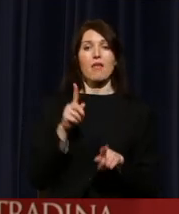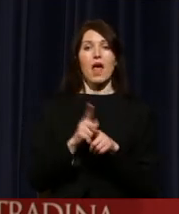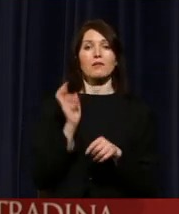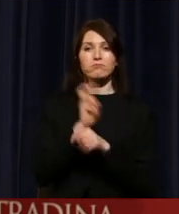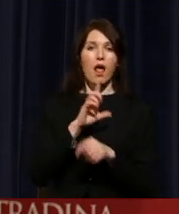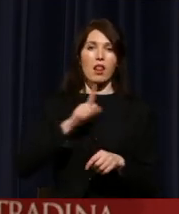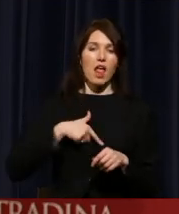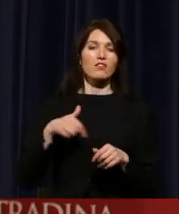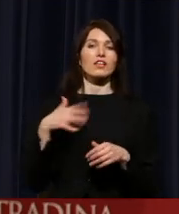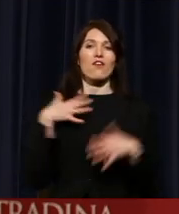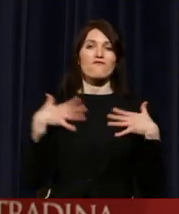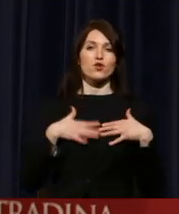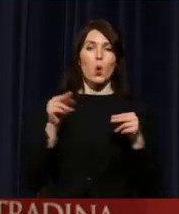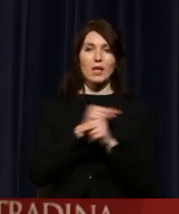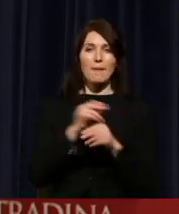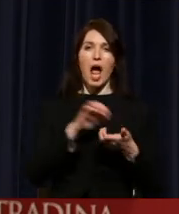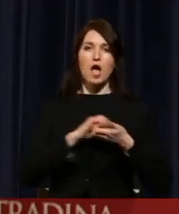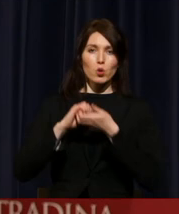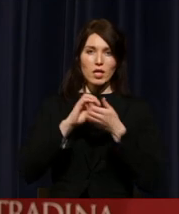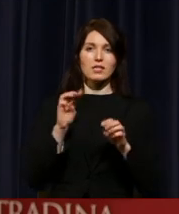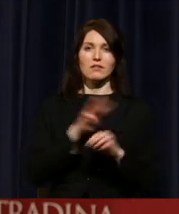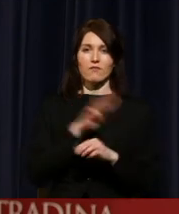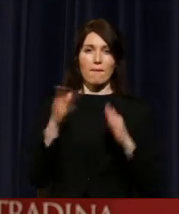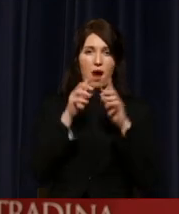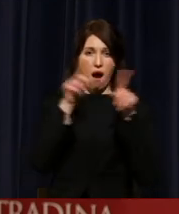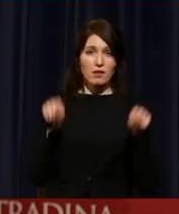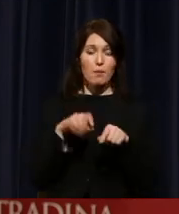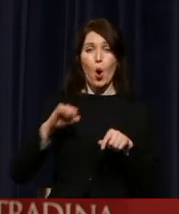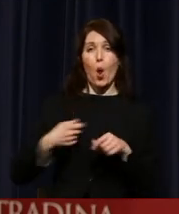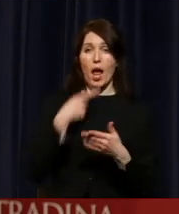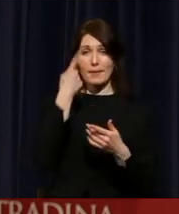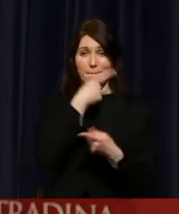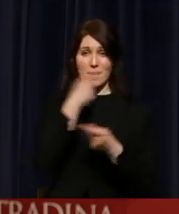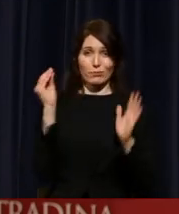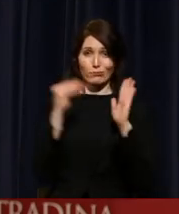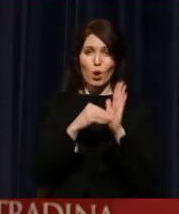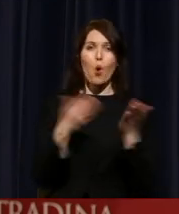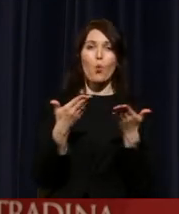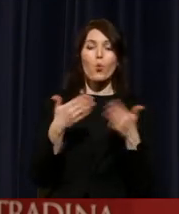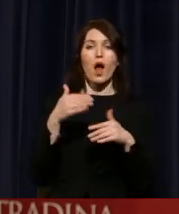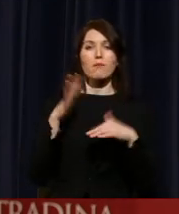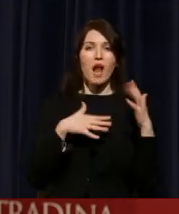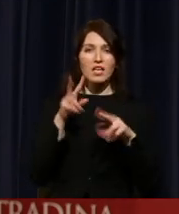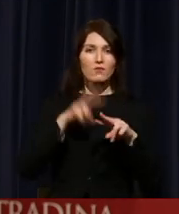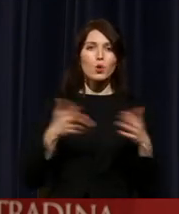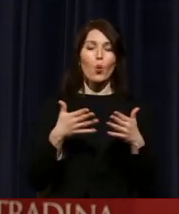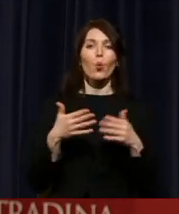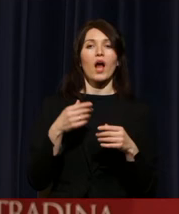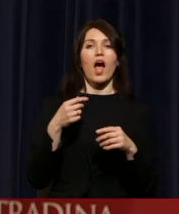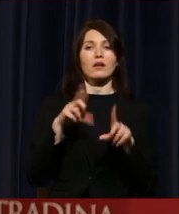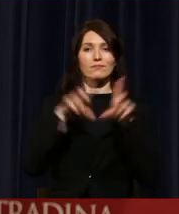Latvijas fizioterapeitu asociācijas mājaslapā parasti kolēģi ziņo, kurās praksēs, kurās vietās būs